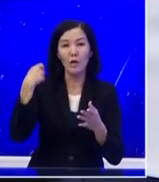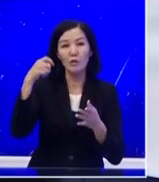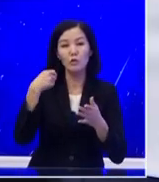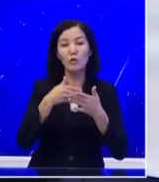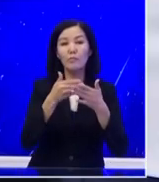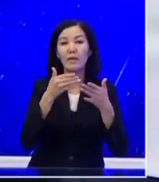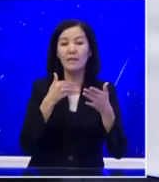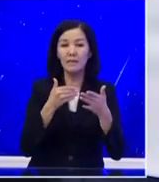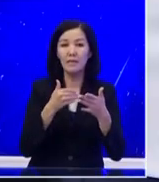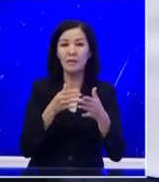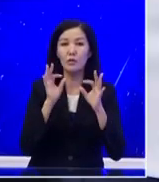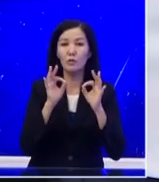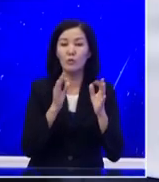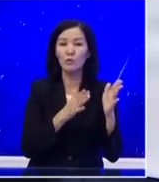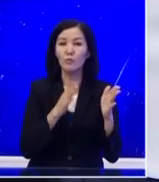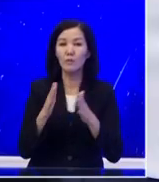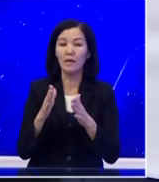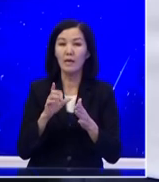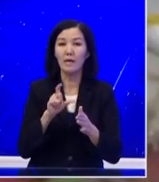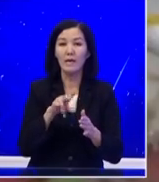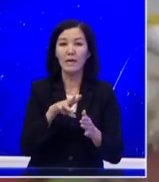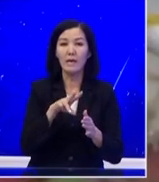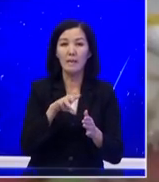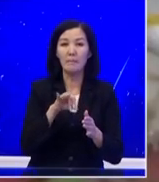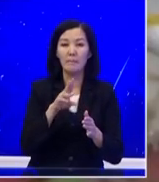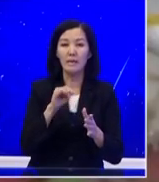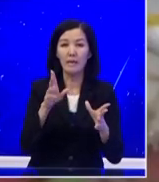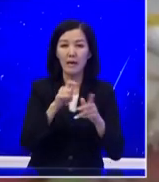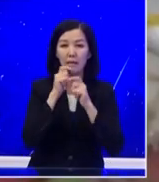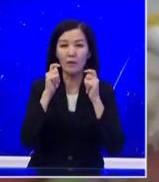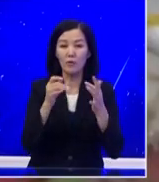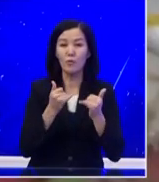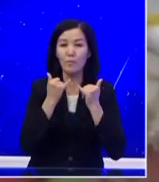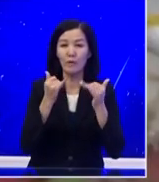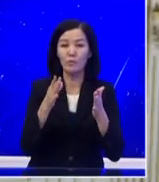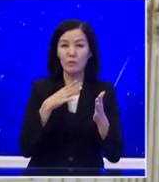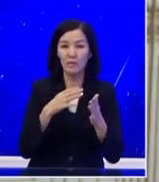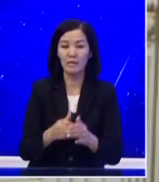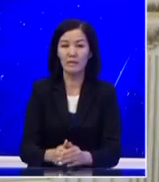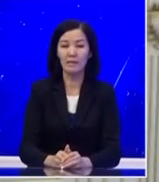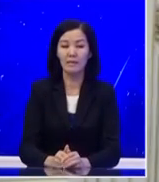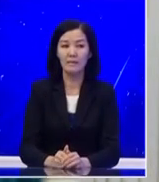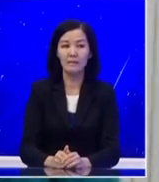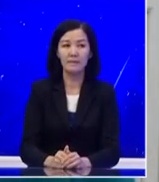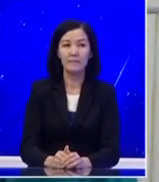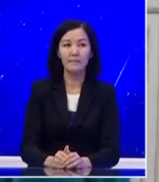жұмысты ұтымды ұйымдастыра білген Елмира Қасенқызына да айрықша құрмет көрсетілді.